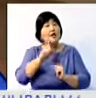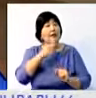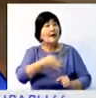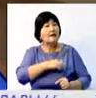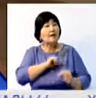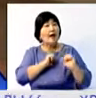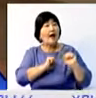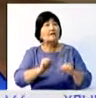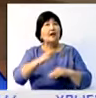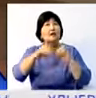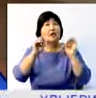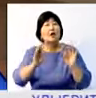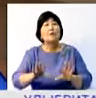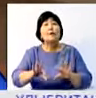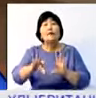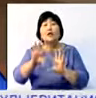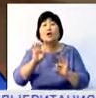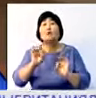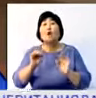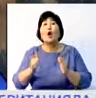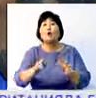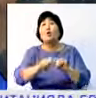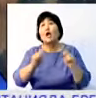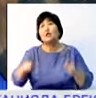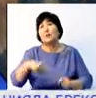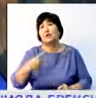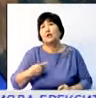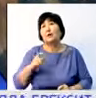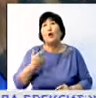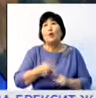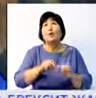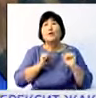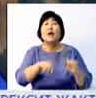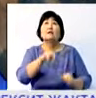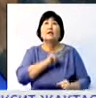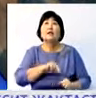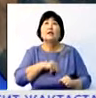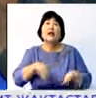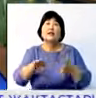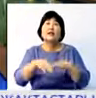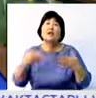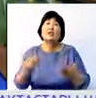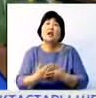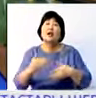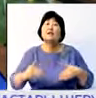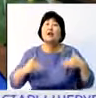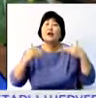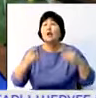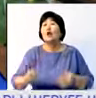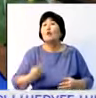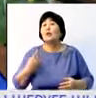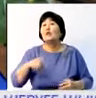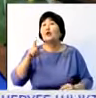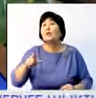заңгерлердің адвокаттық мамандықты таңдауына жол ашып отыр, дейді сала маманы. Осы арқылы адвокаттық қызметтің деңгейі жаңа сатыға көтеріліп, білікті